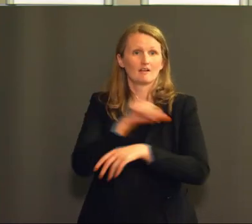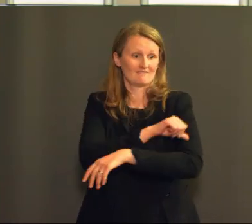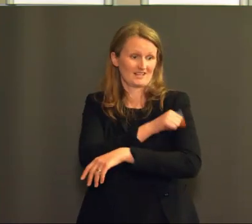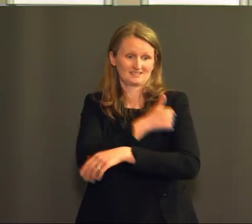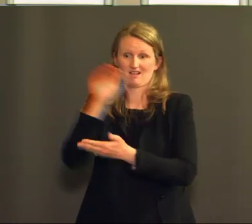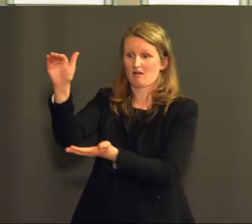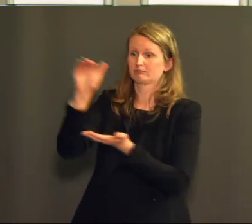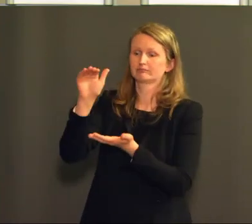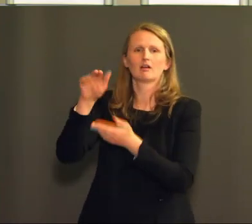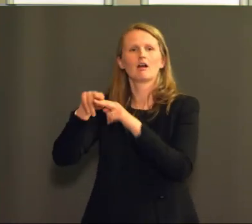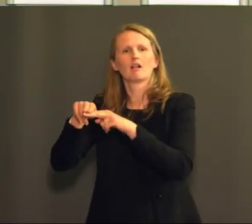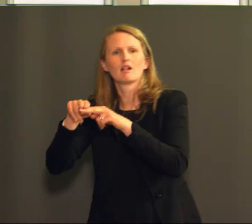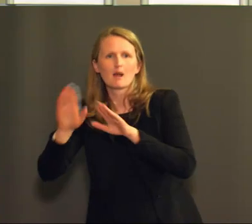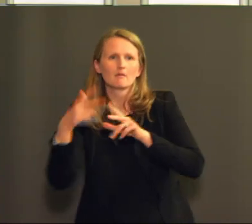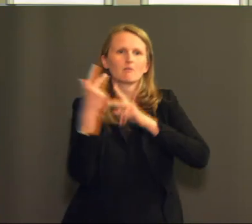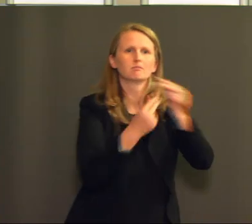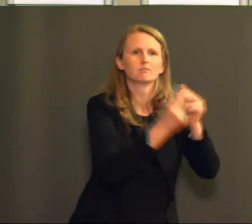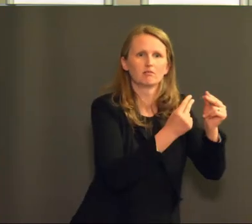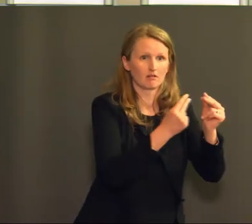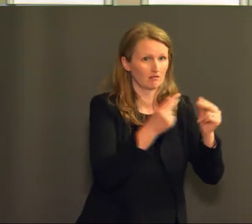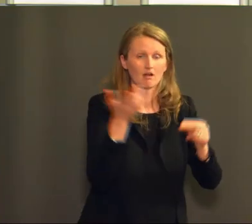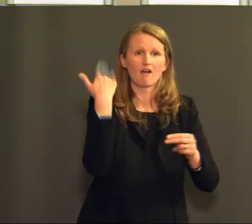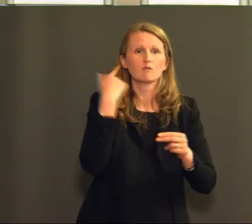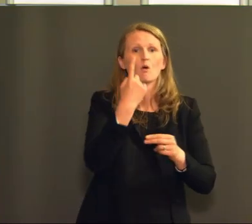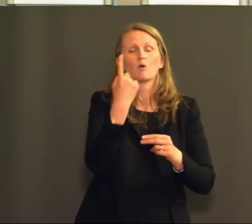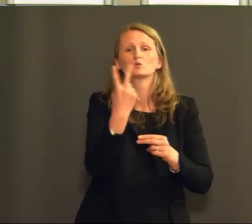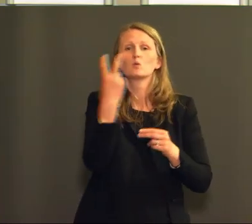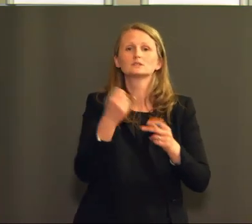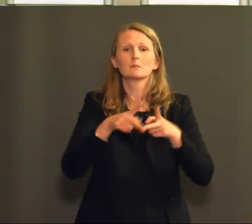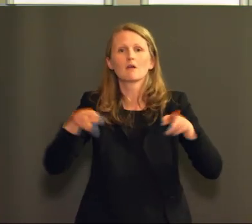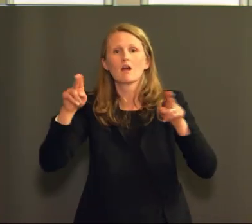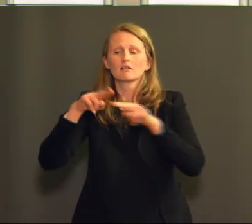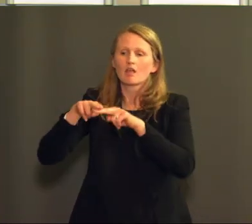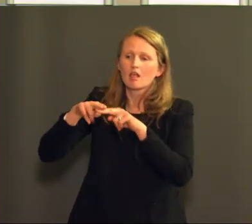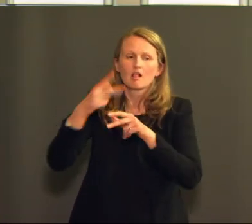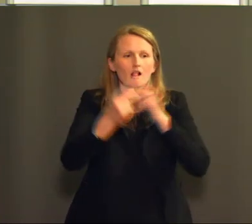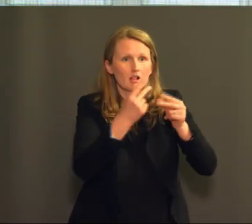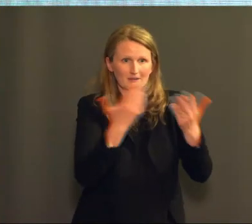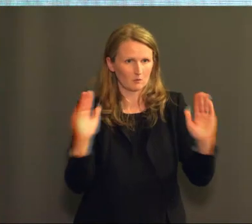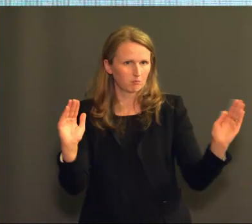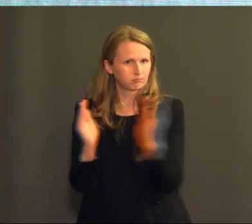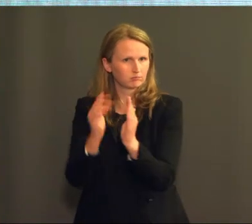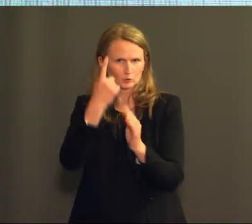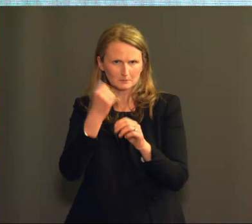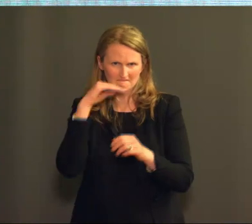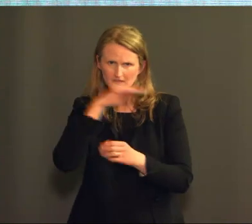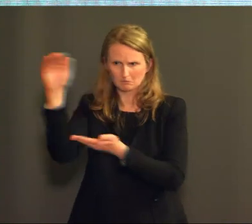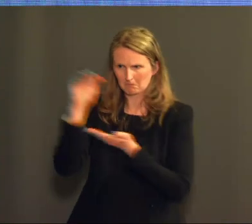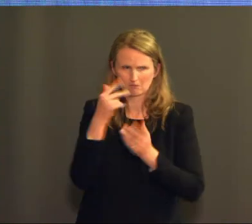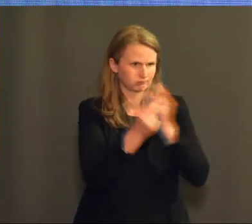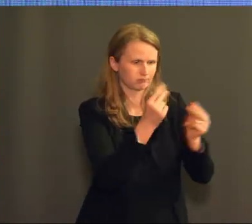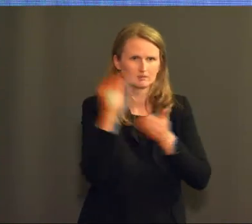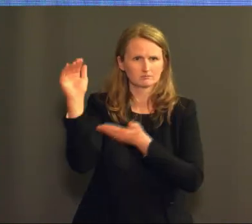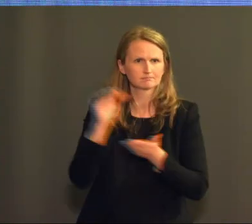d'illustrations que notre campagne de vaccination a désormais atteint sa vitesse de croisière. La